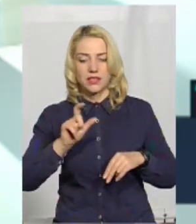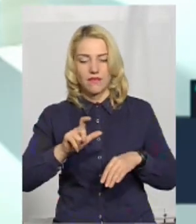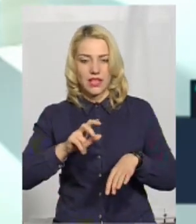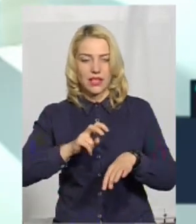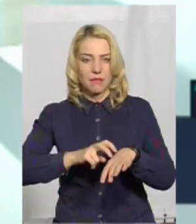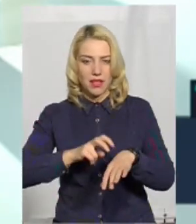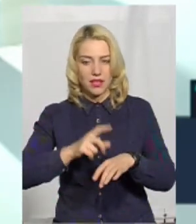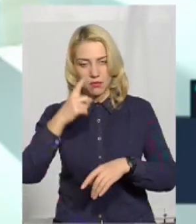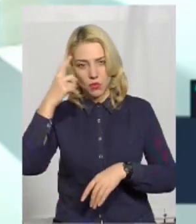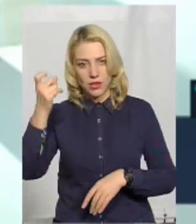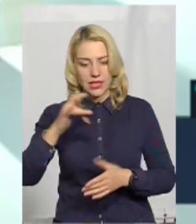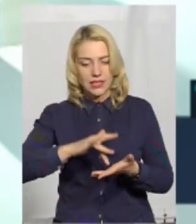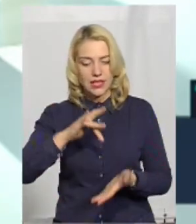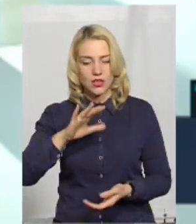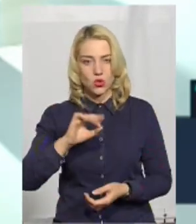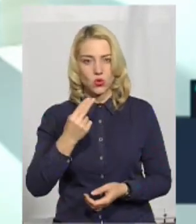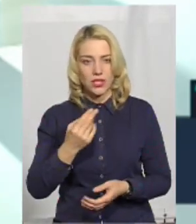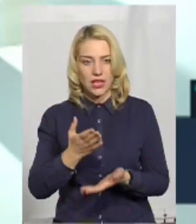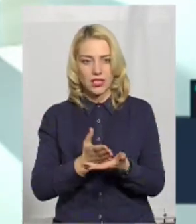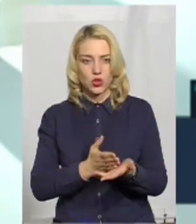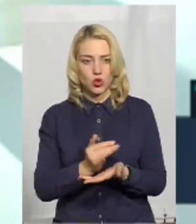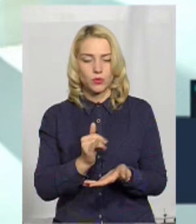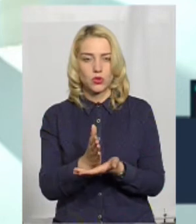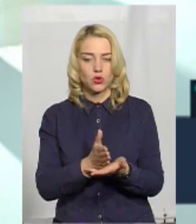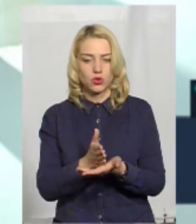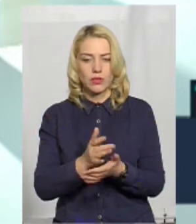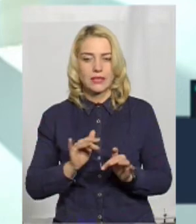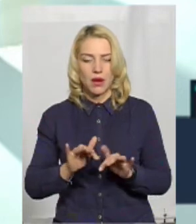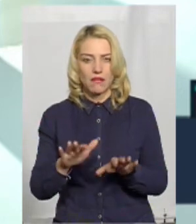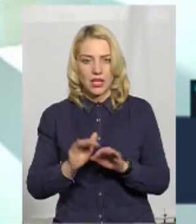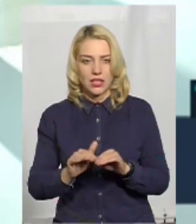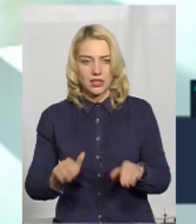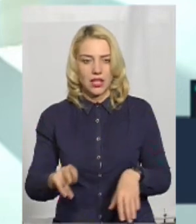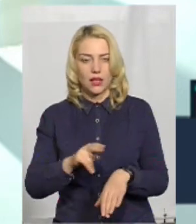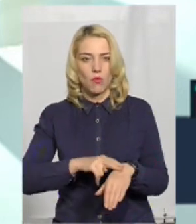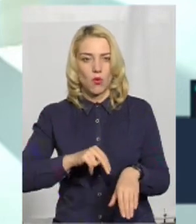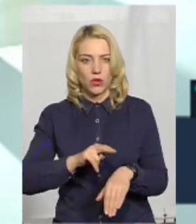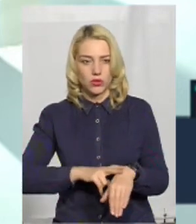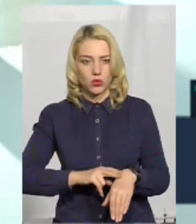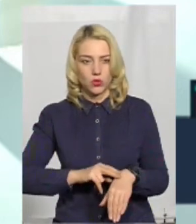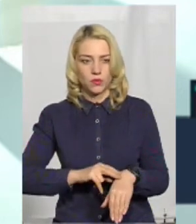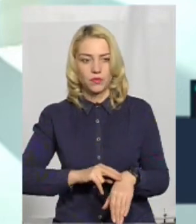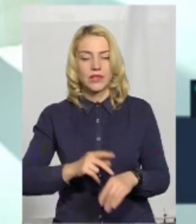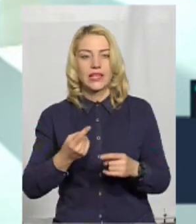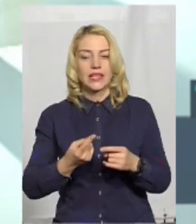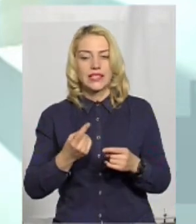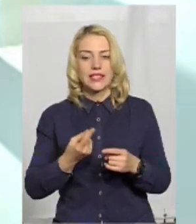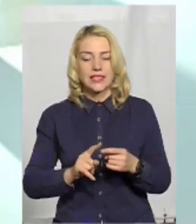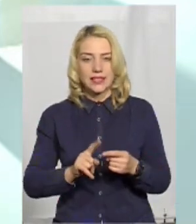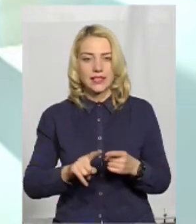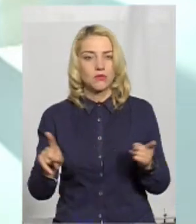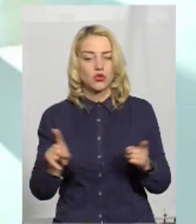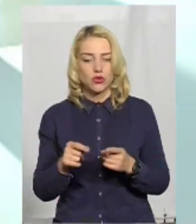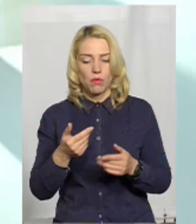медики повідомляють центри соціальних служб і служби у справах дітей і поліцію з тим, щоб ми